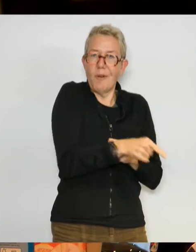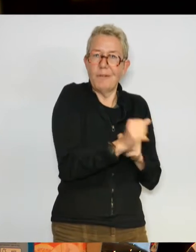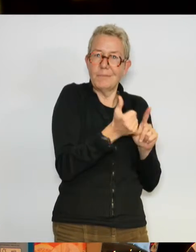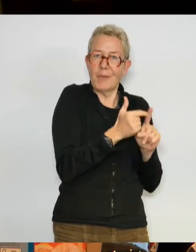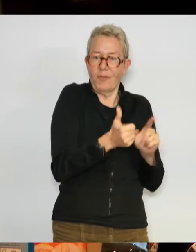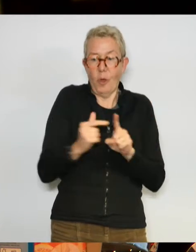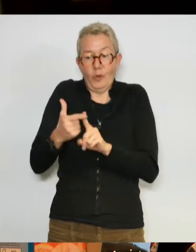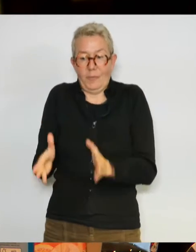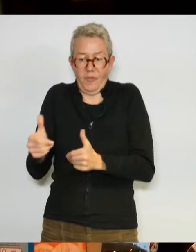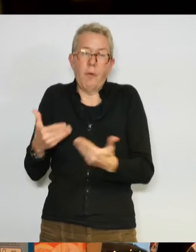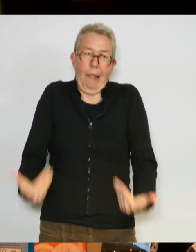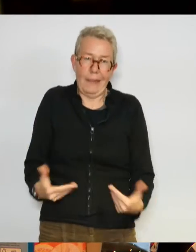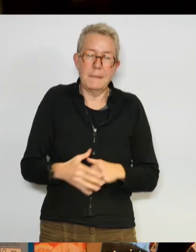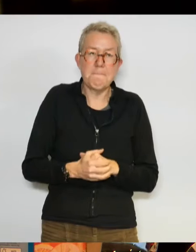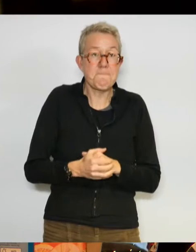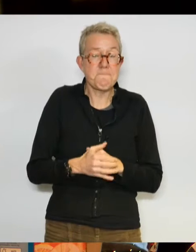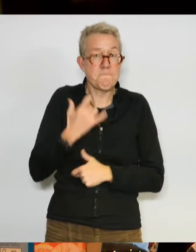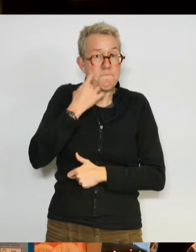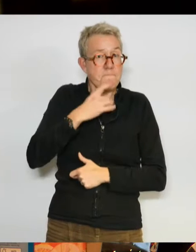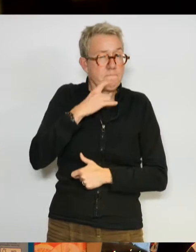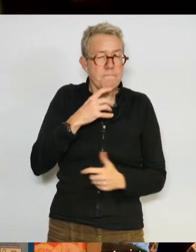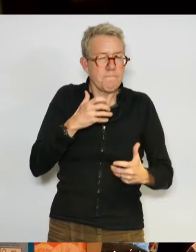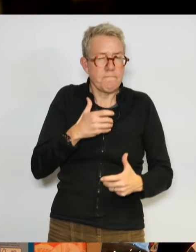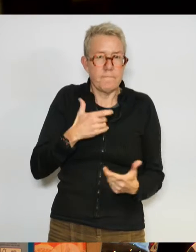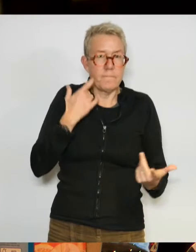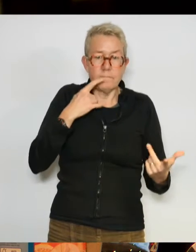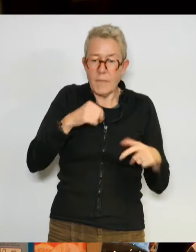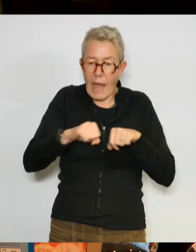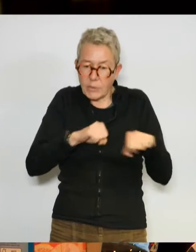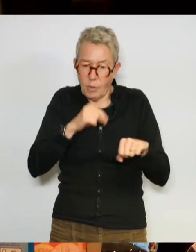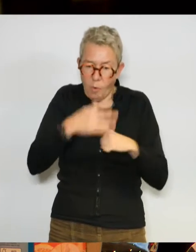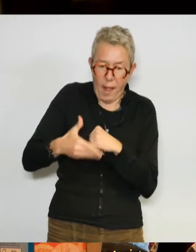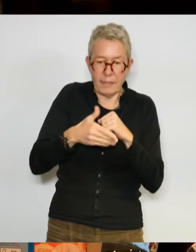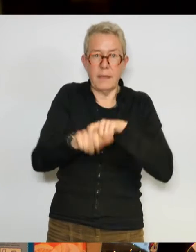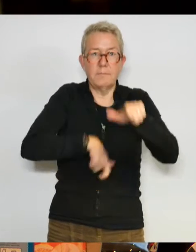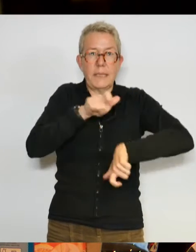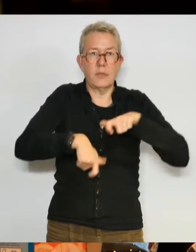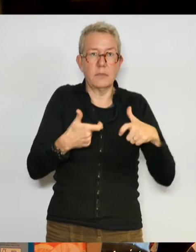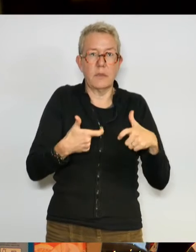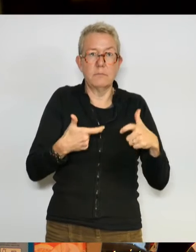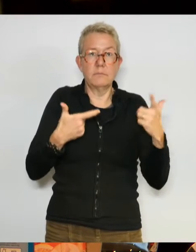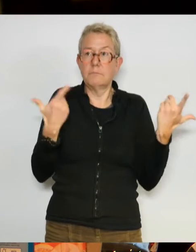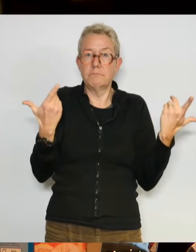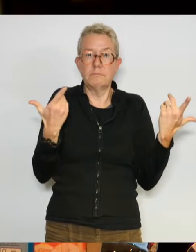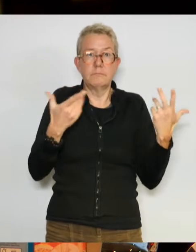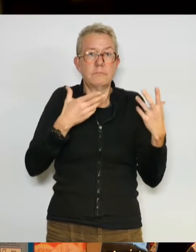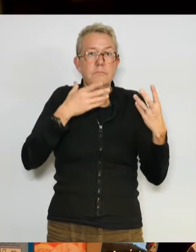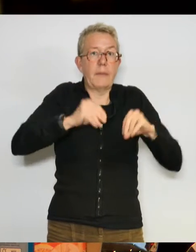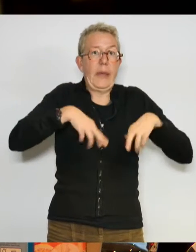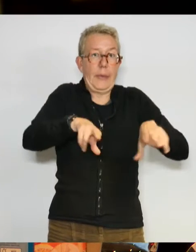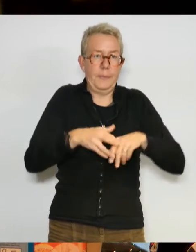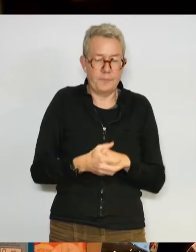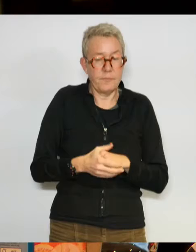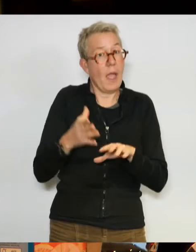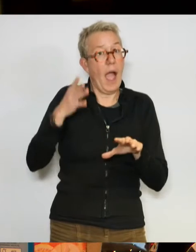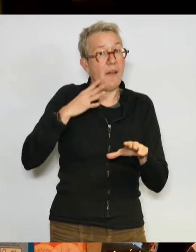vivons encore malheureusement, il nous a paru primordial de mener plusieurs actions pour venir en aide aux personnes démunies de toit. Avant la crise sanitaire, les